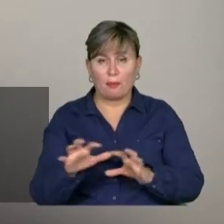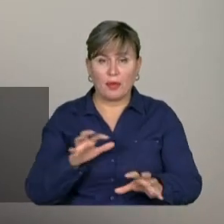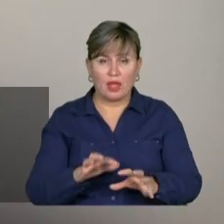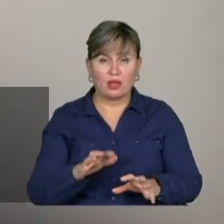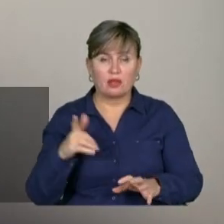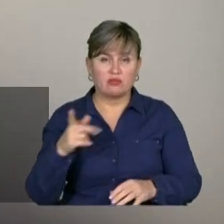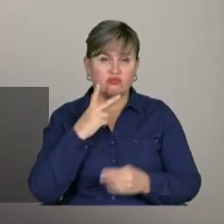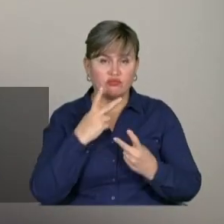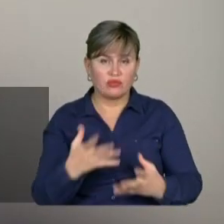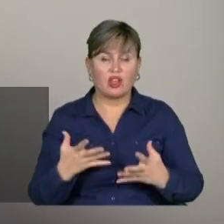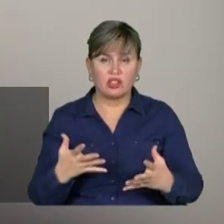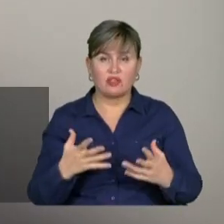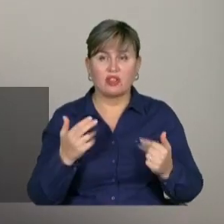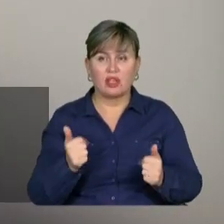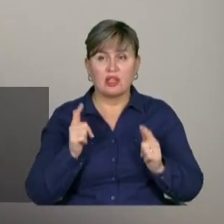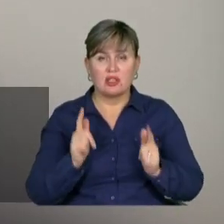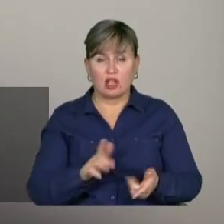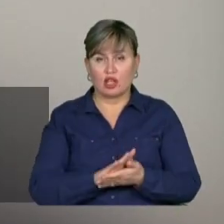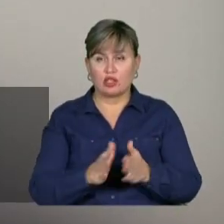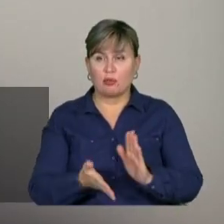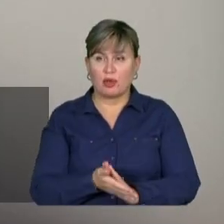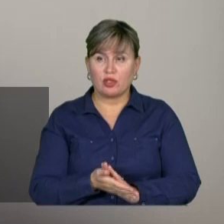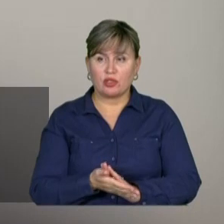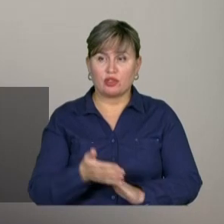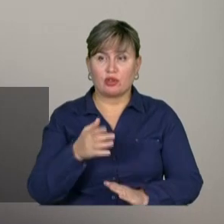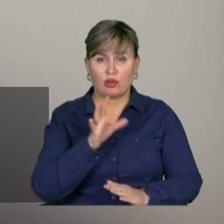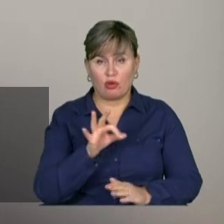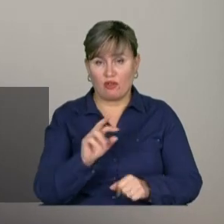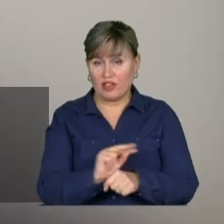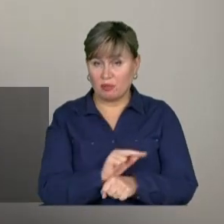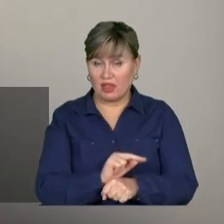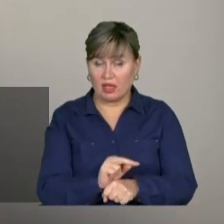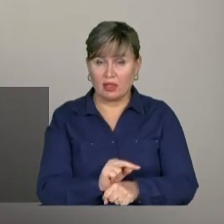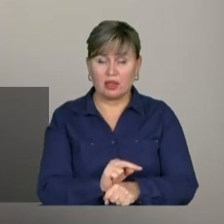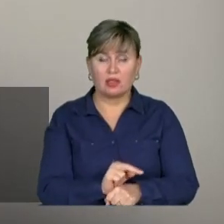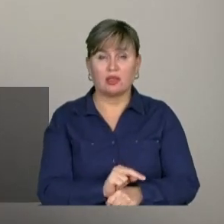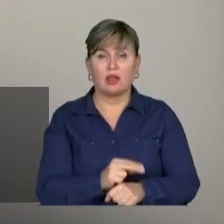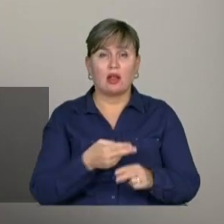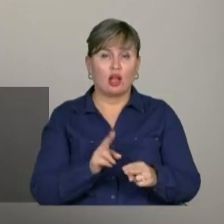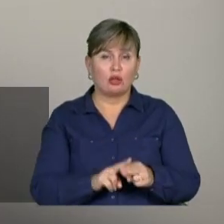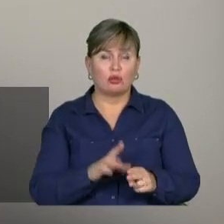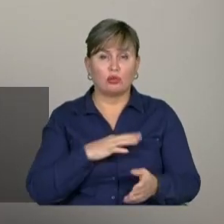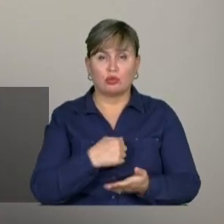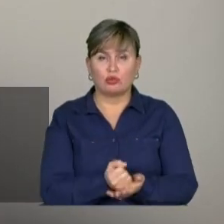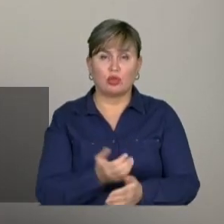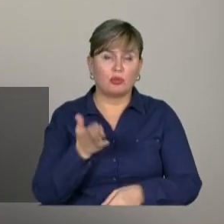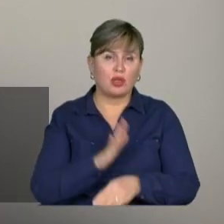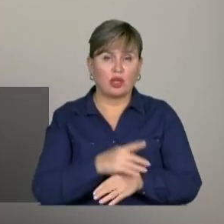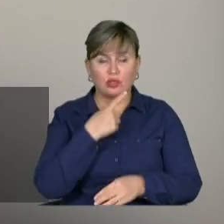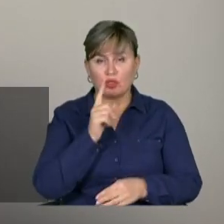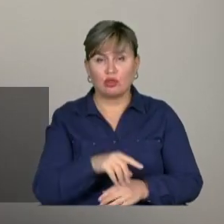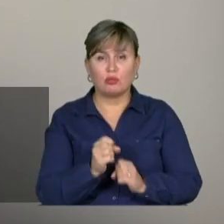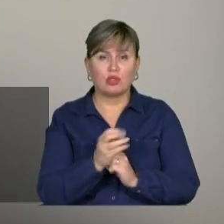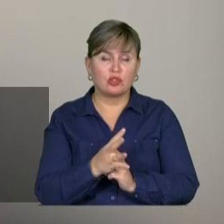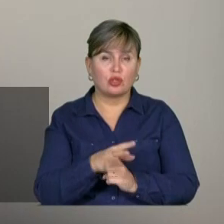конечно, очевидны. Согласно положению о патронатном воспитании, который был утвержден приказом номер